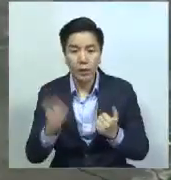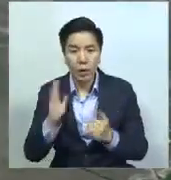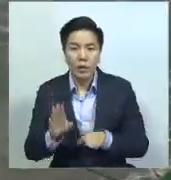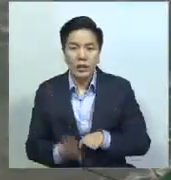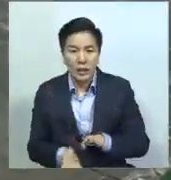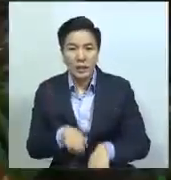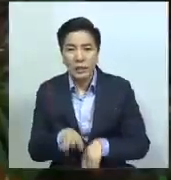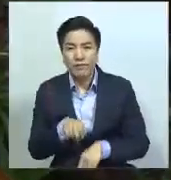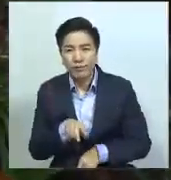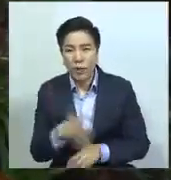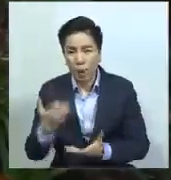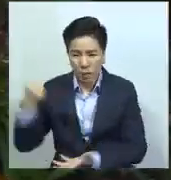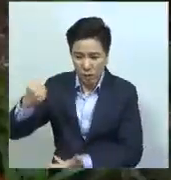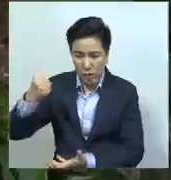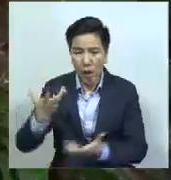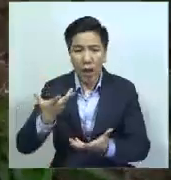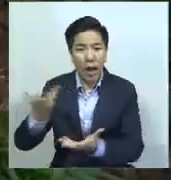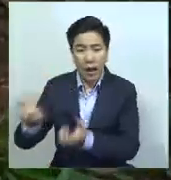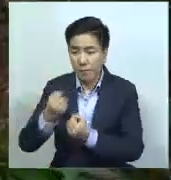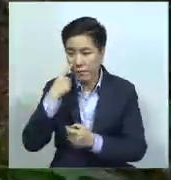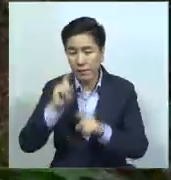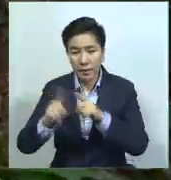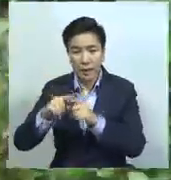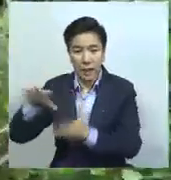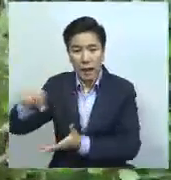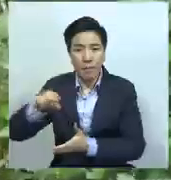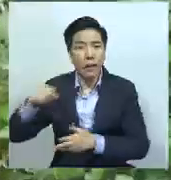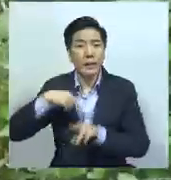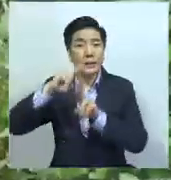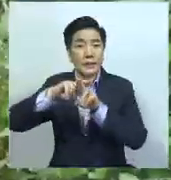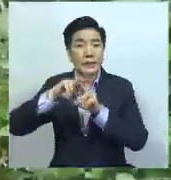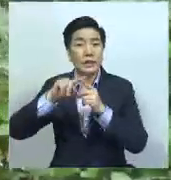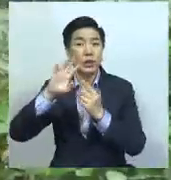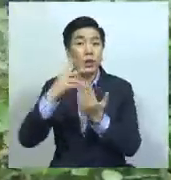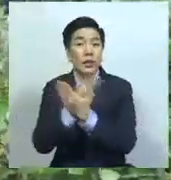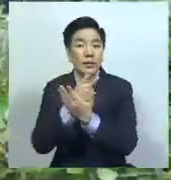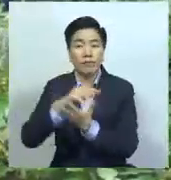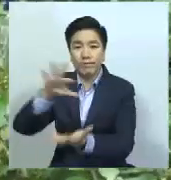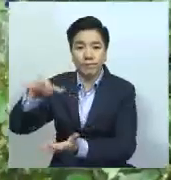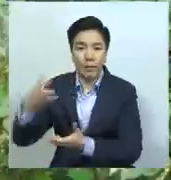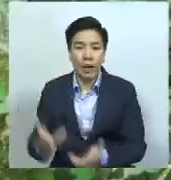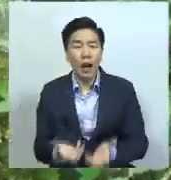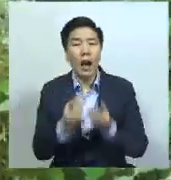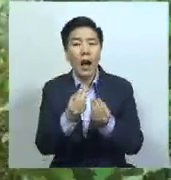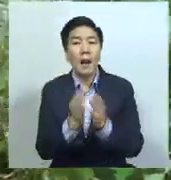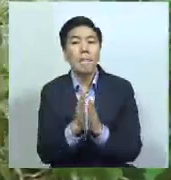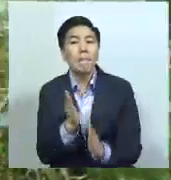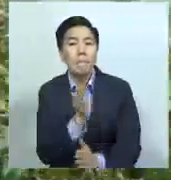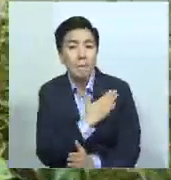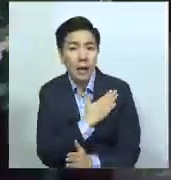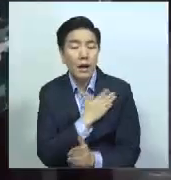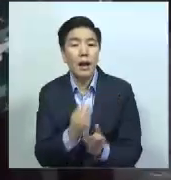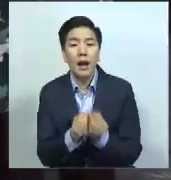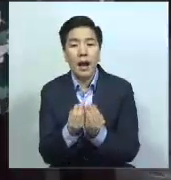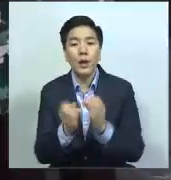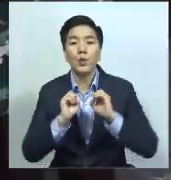ที่ต้องเดินเท้าเพื่อที่จะนำถุงยางชีพที่ได้รับการสนับสนุนจากเหล่ากาชาดจังหวัดกาญจนบุรีไปถวายพระสงฆ์แล้วก็มอบ